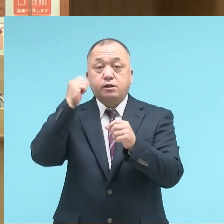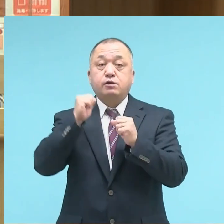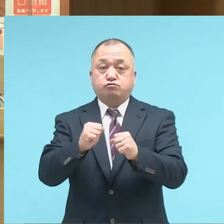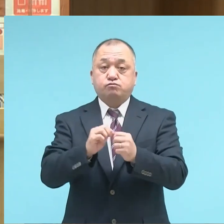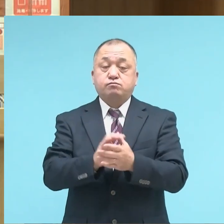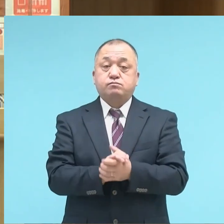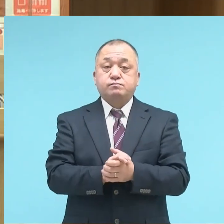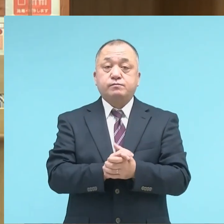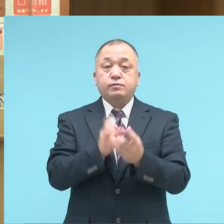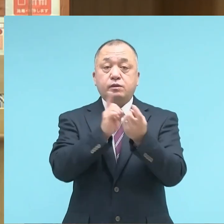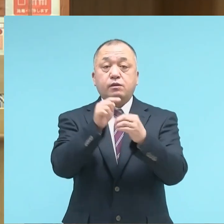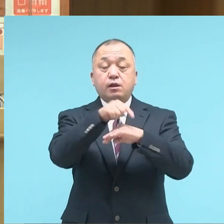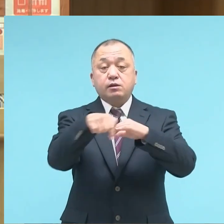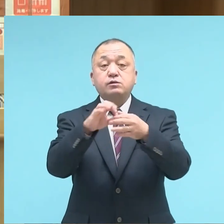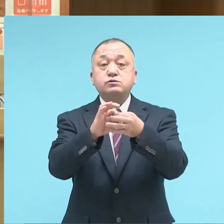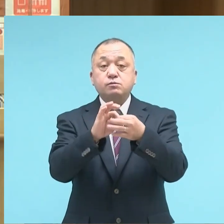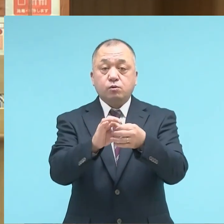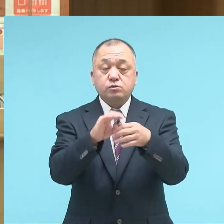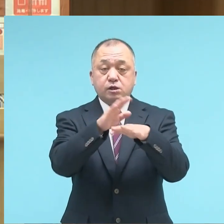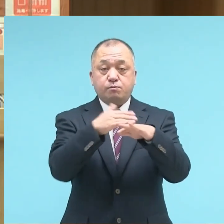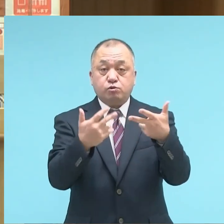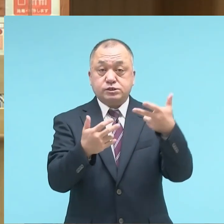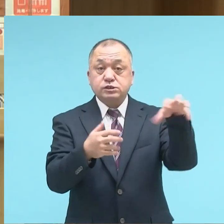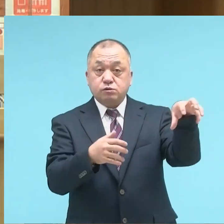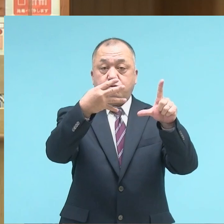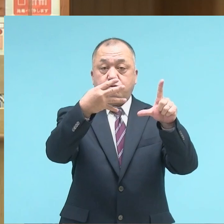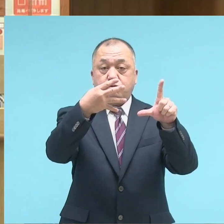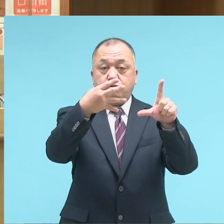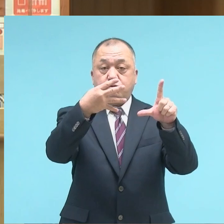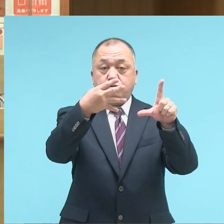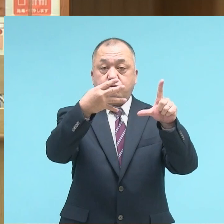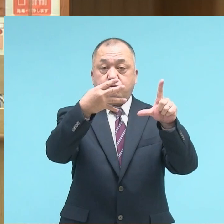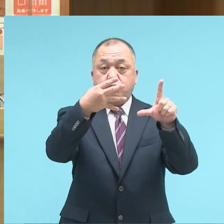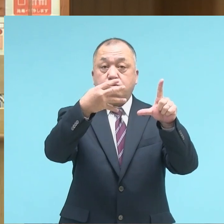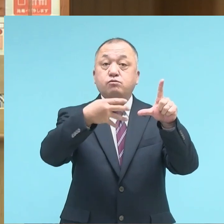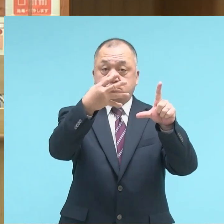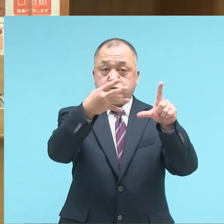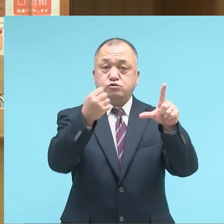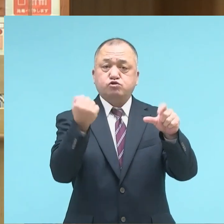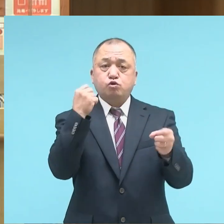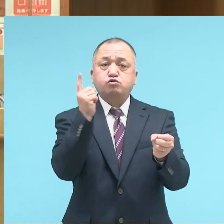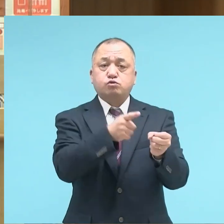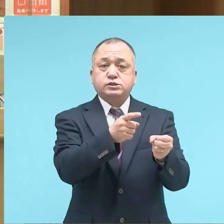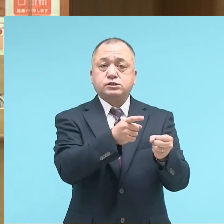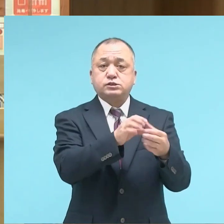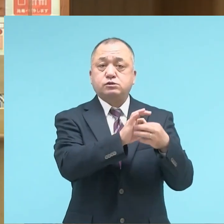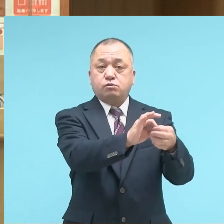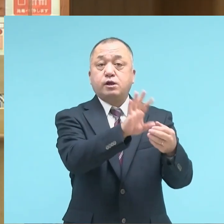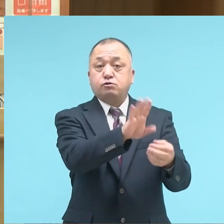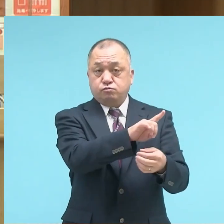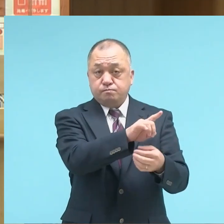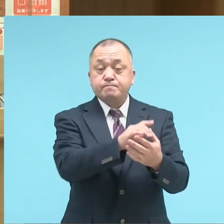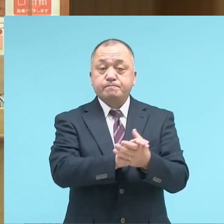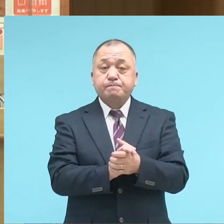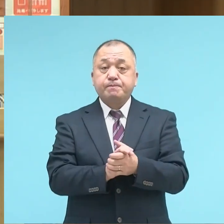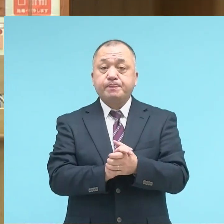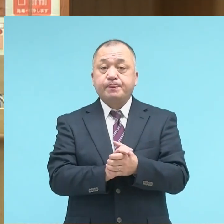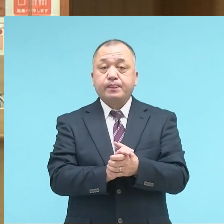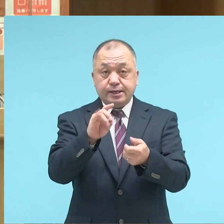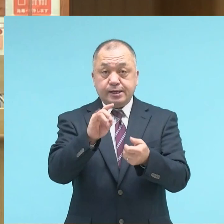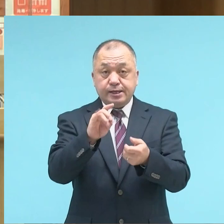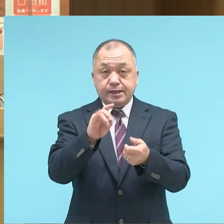またそれぞれの対策についても札幌市においてはステージ4相当の強い措置ということで講じておりますけれども、